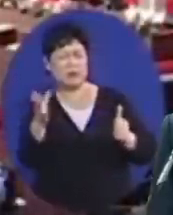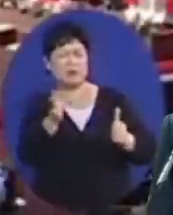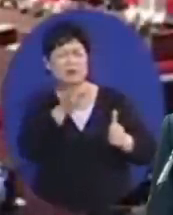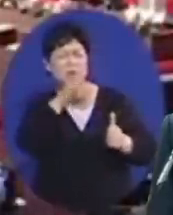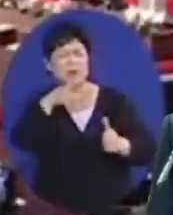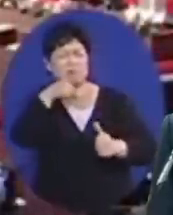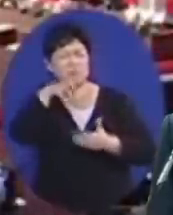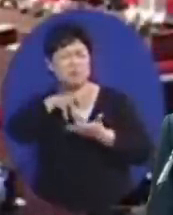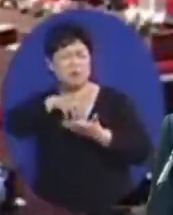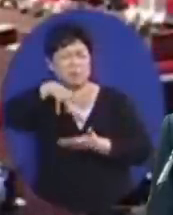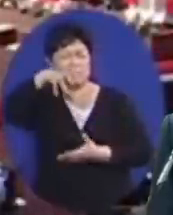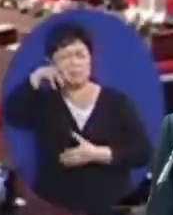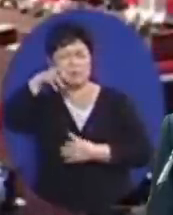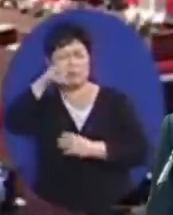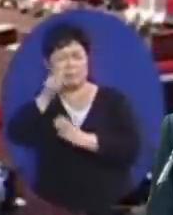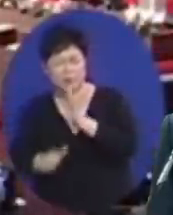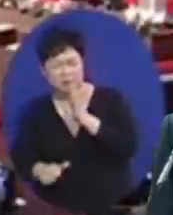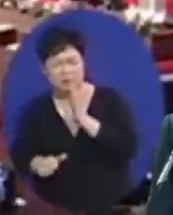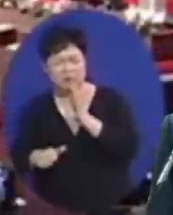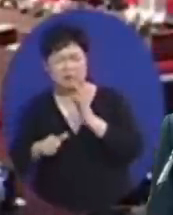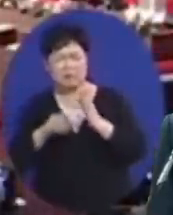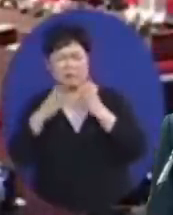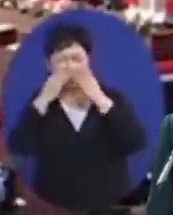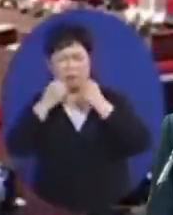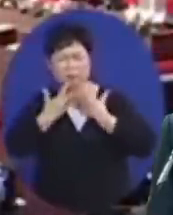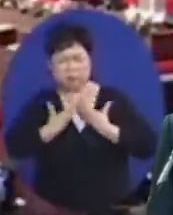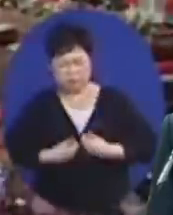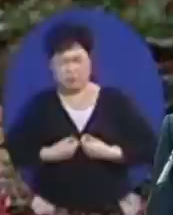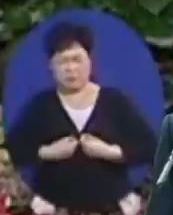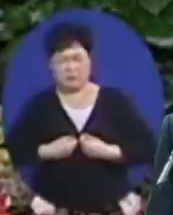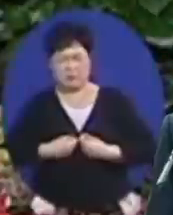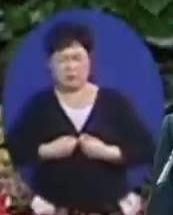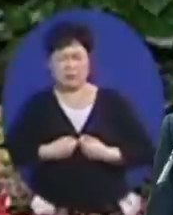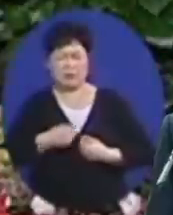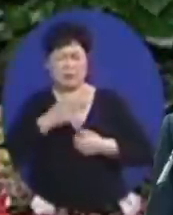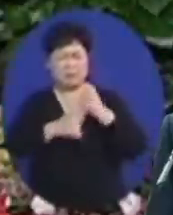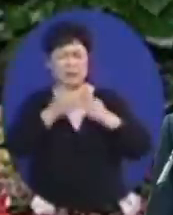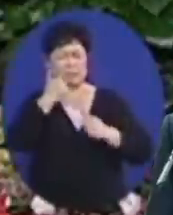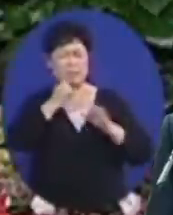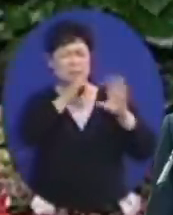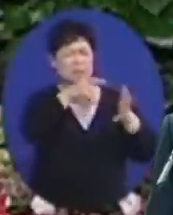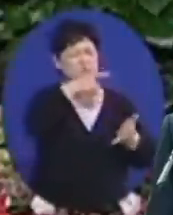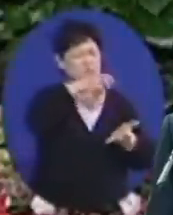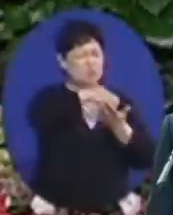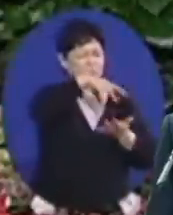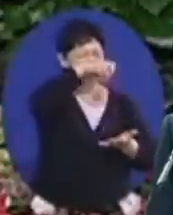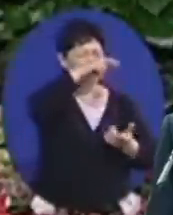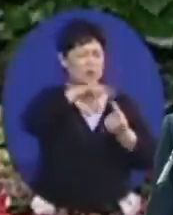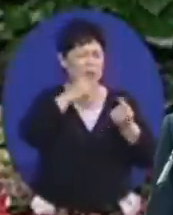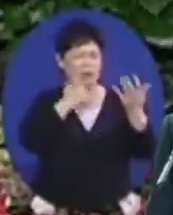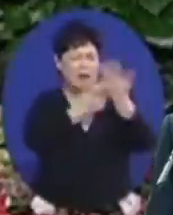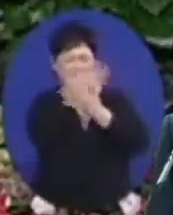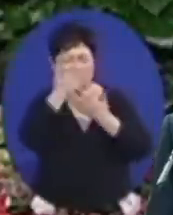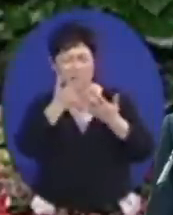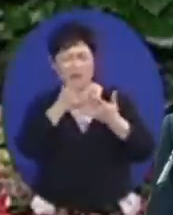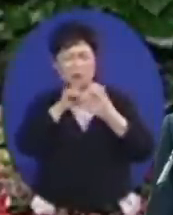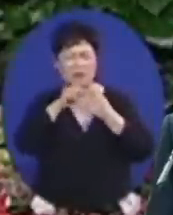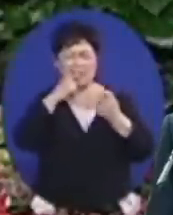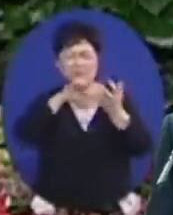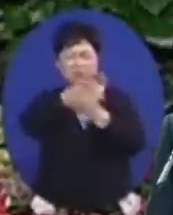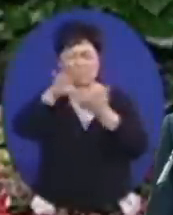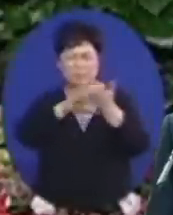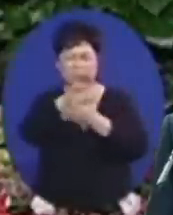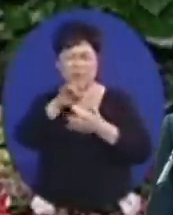절망에 빠진 이야기가 있습니다. 아버지 하나님, 이 세상은 물거품입니다. 안개입니다. 구름입니다. 이곳에